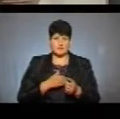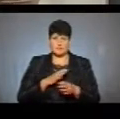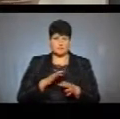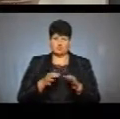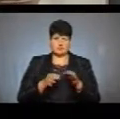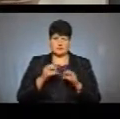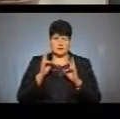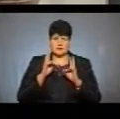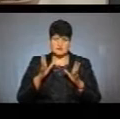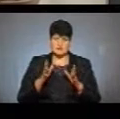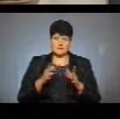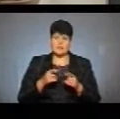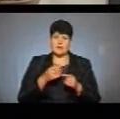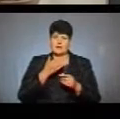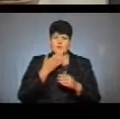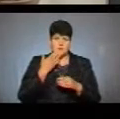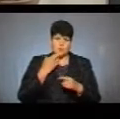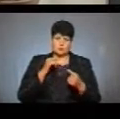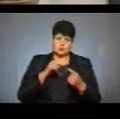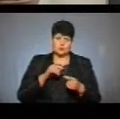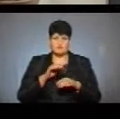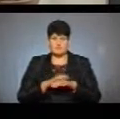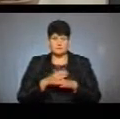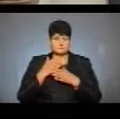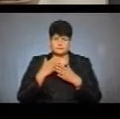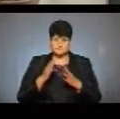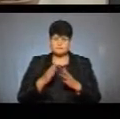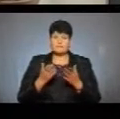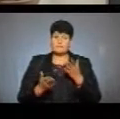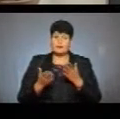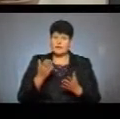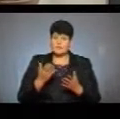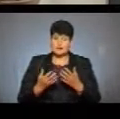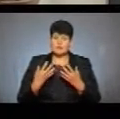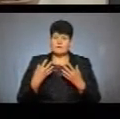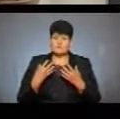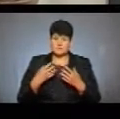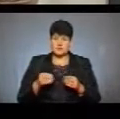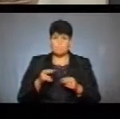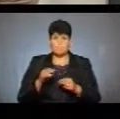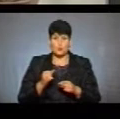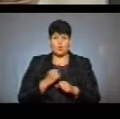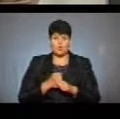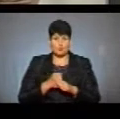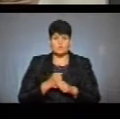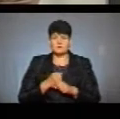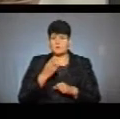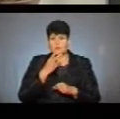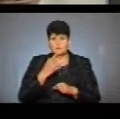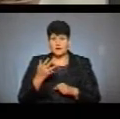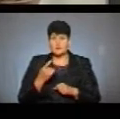судити, я не маю ні заперечень, ні фактів. Але вже по роботі, власне, ми не бачимо